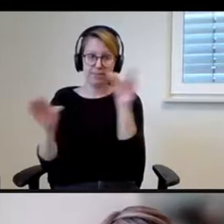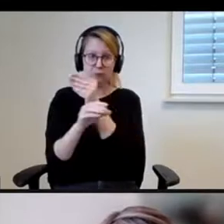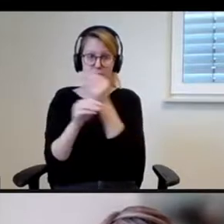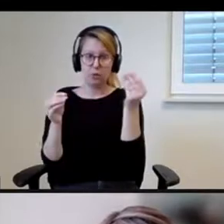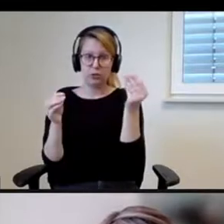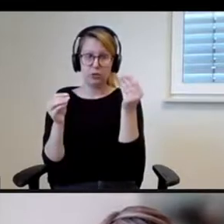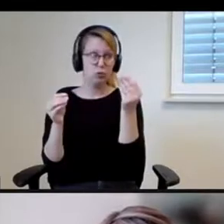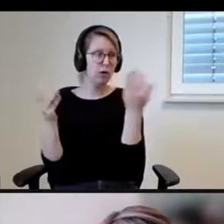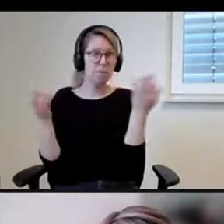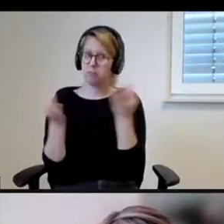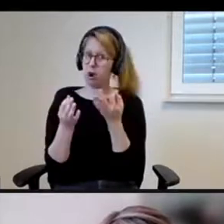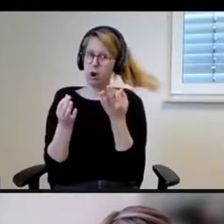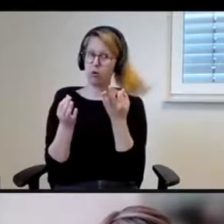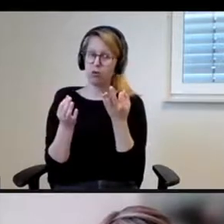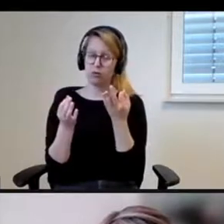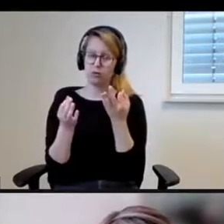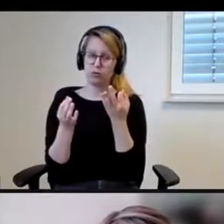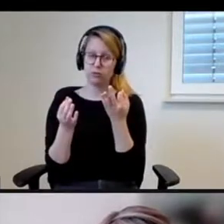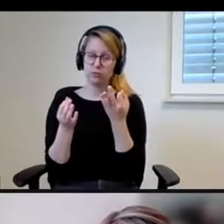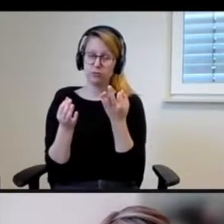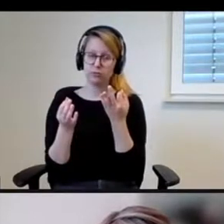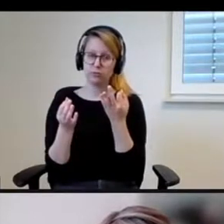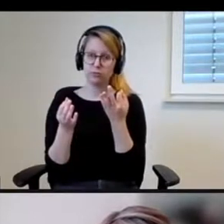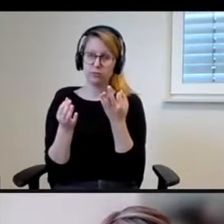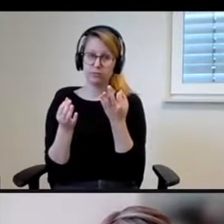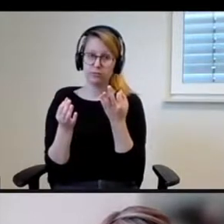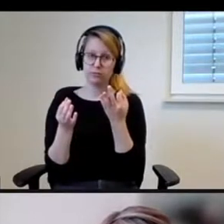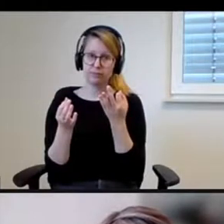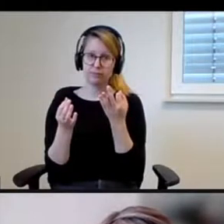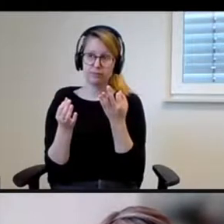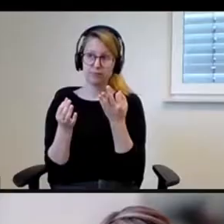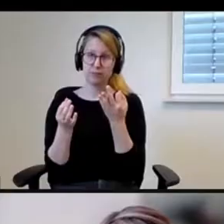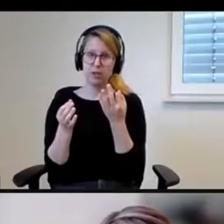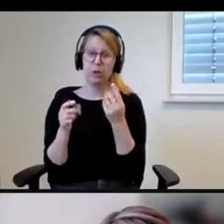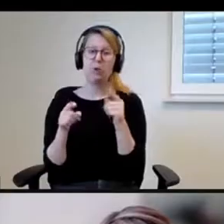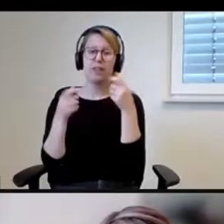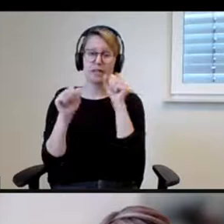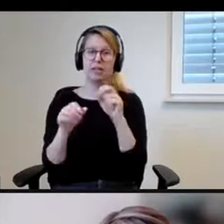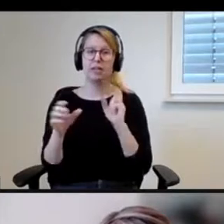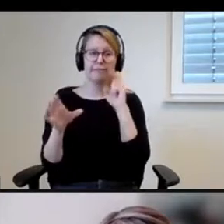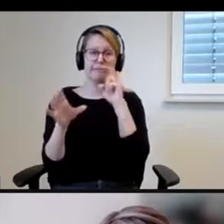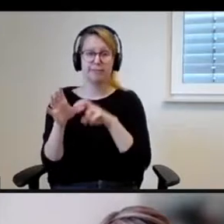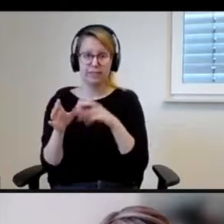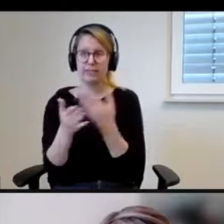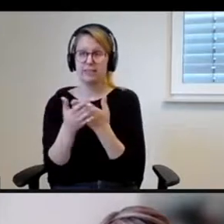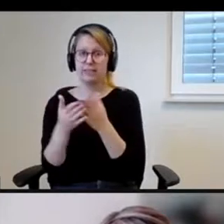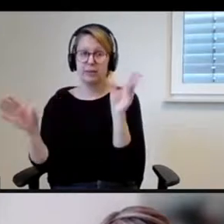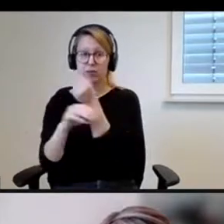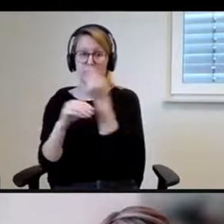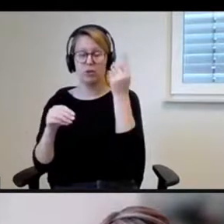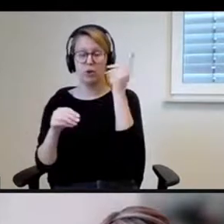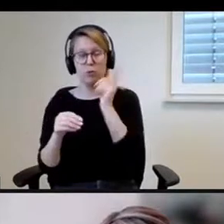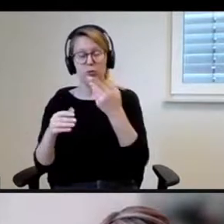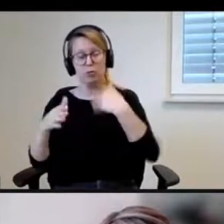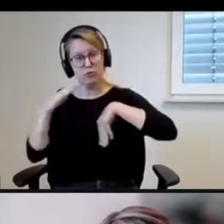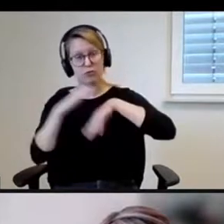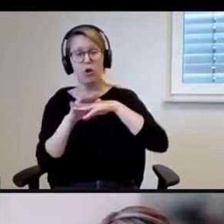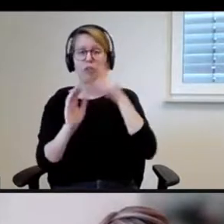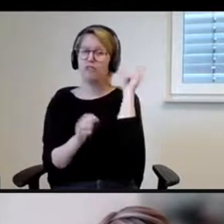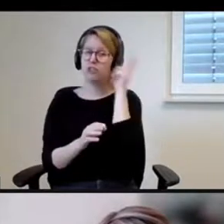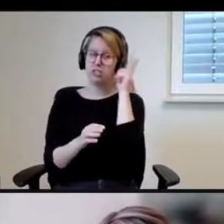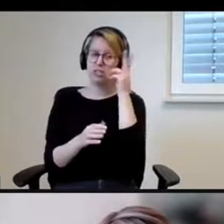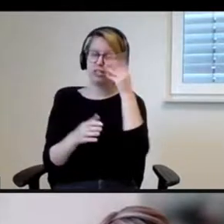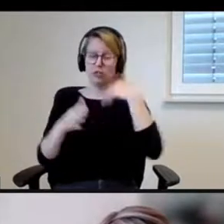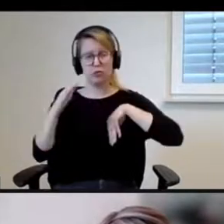Behinderungen brauchen, wir können unsere Prozesse teilzuhören, accessibel sind, verständlich sind,